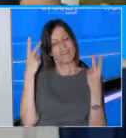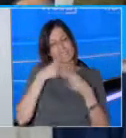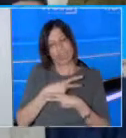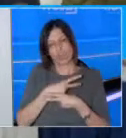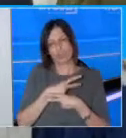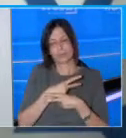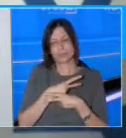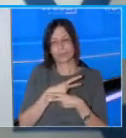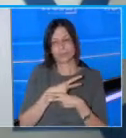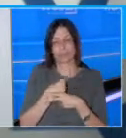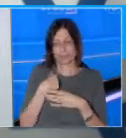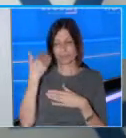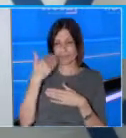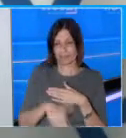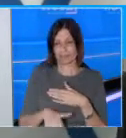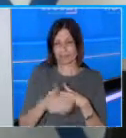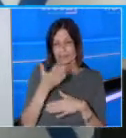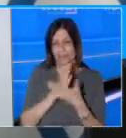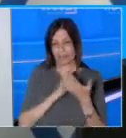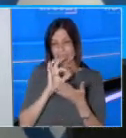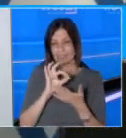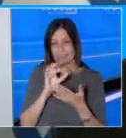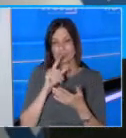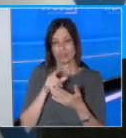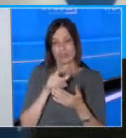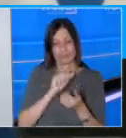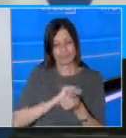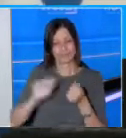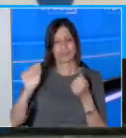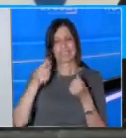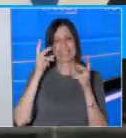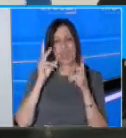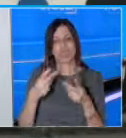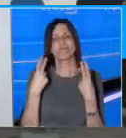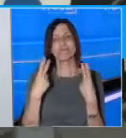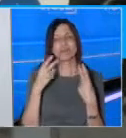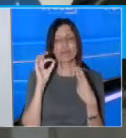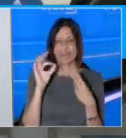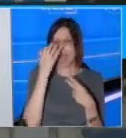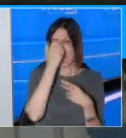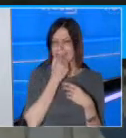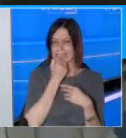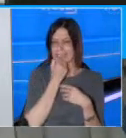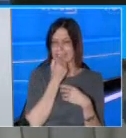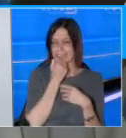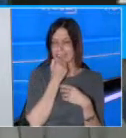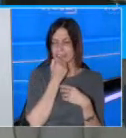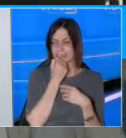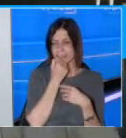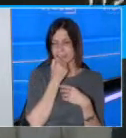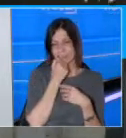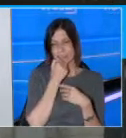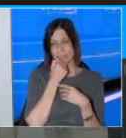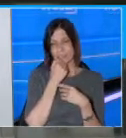שכאשר... סיימנו את הפרק הזה של דריסת יכולות משמעותיות ביותר של החמאס. הם